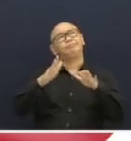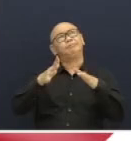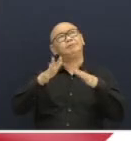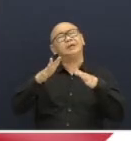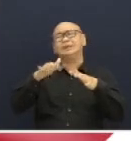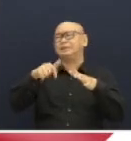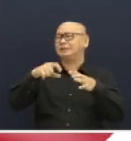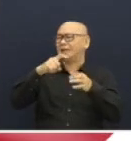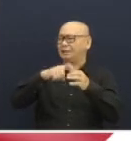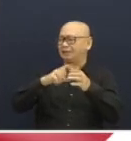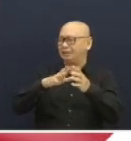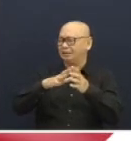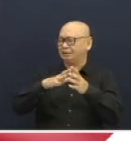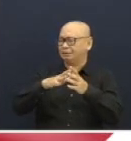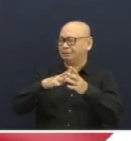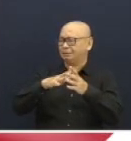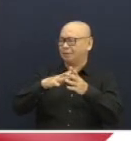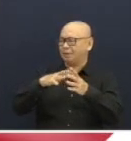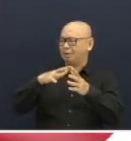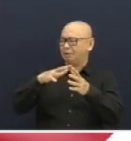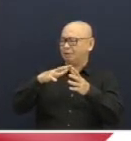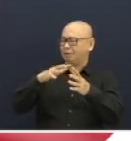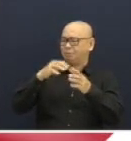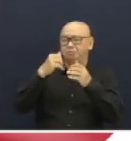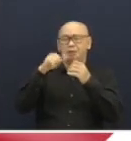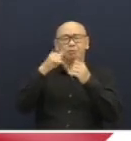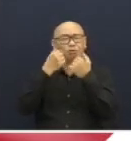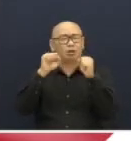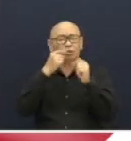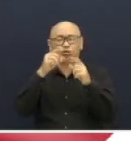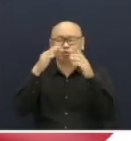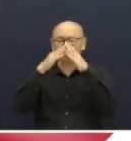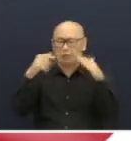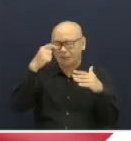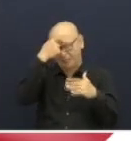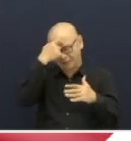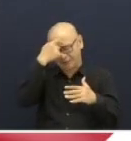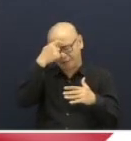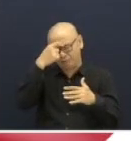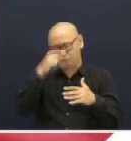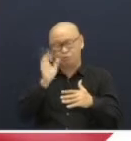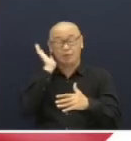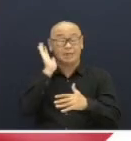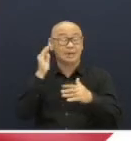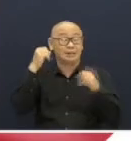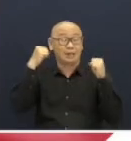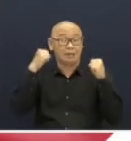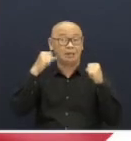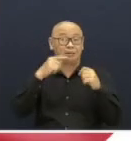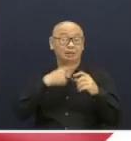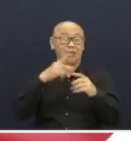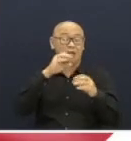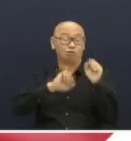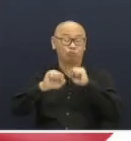terkait dengan kewenangan. Untuk rumah sakit perlu saya sampaikan, pelayanan kesehatan harus kita lakukan